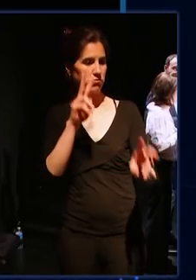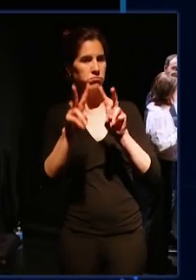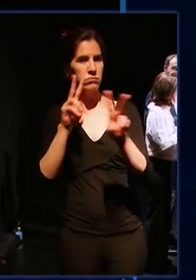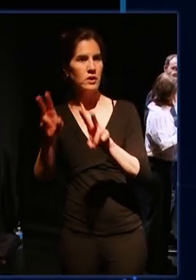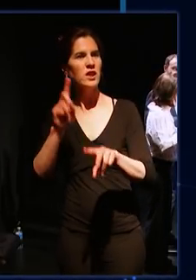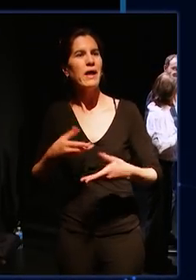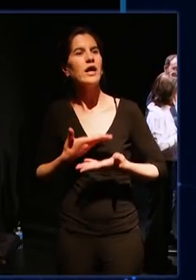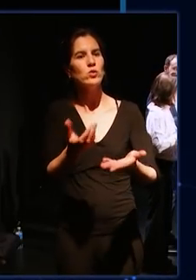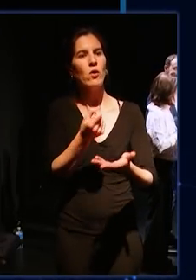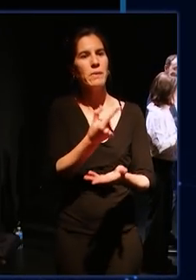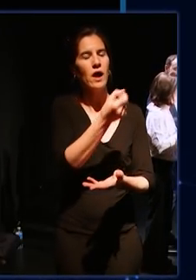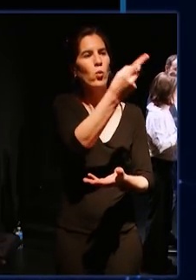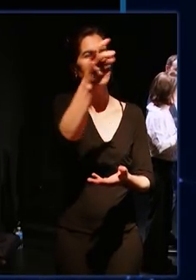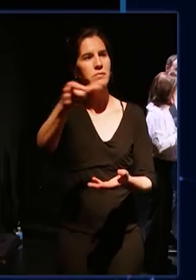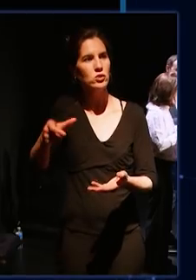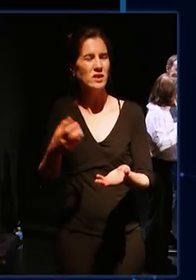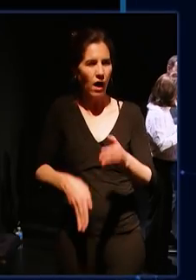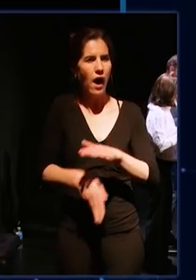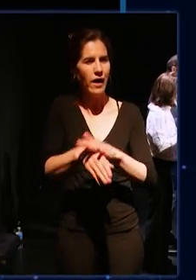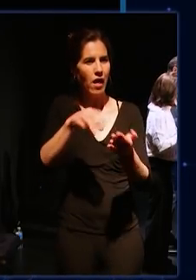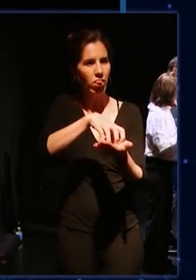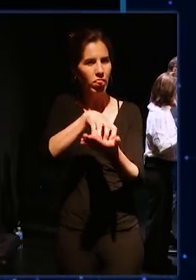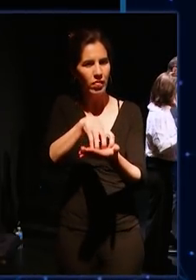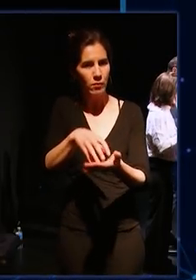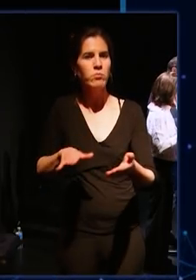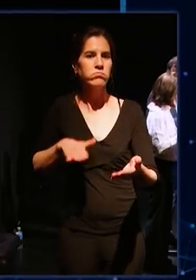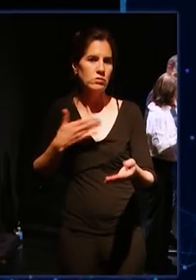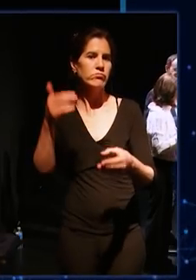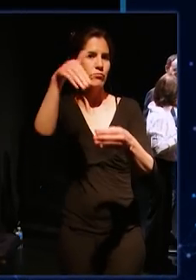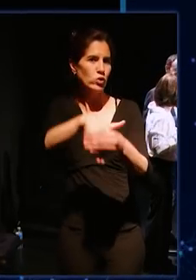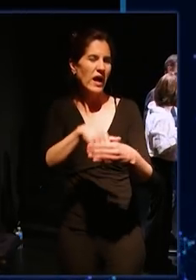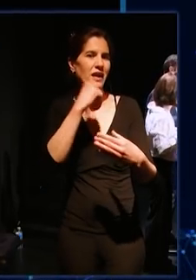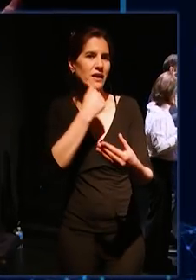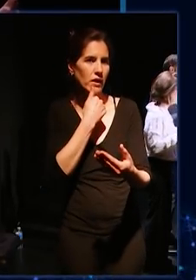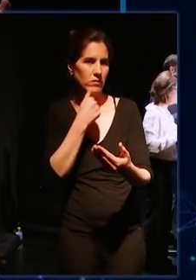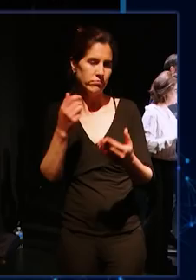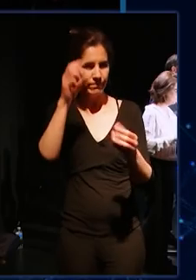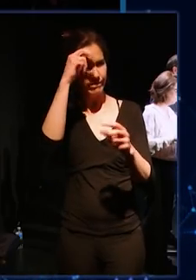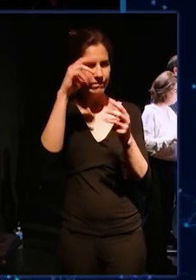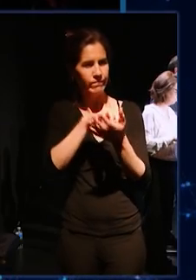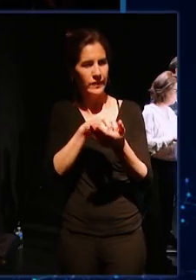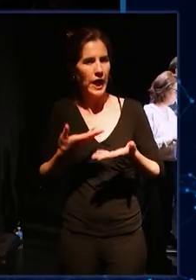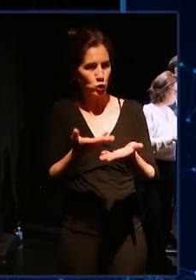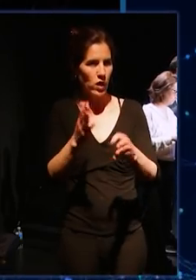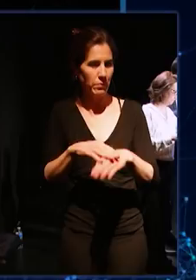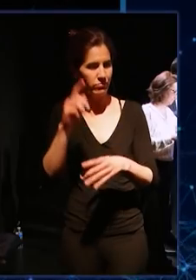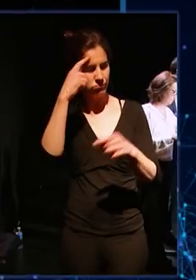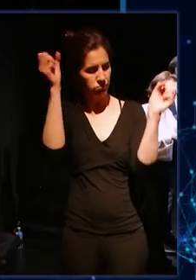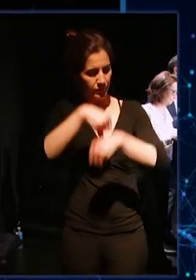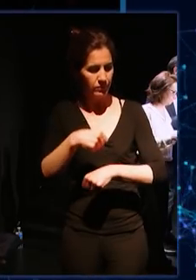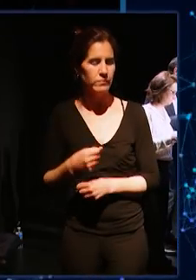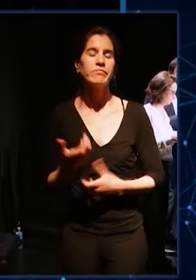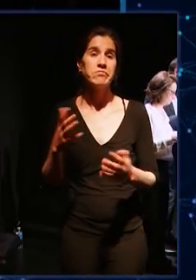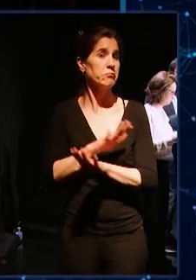persones que encara tinguin dubtes de cara a qui li volen donar el seu vot diumenge. Doncs res, comencem ja